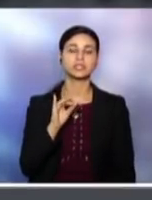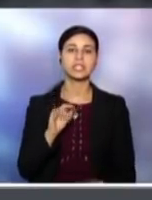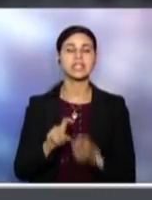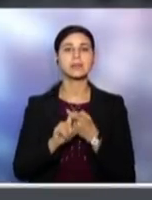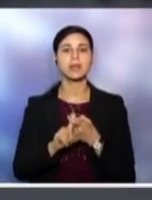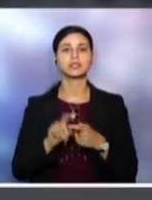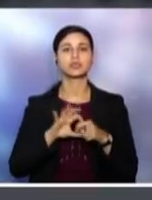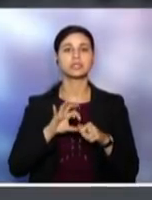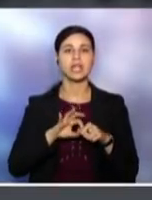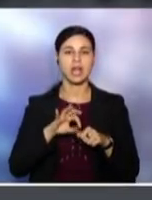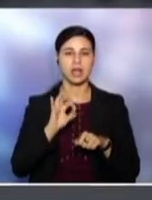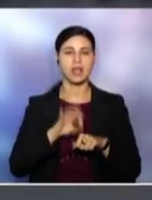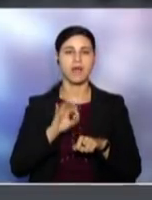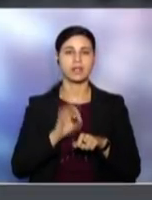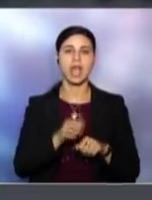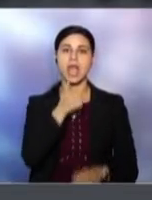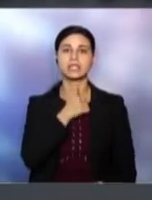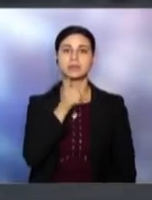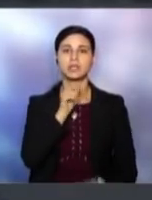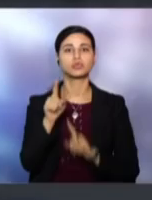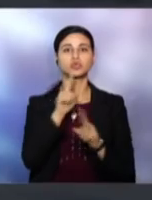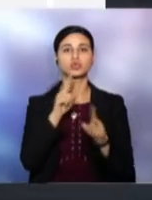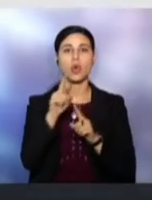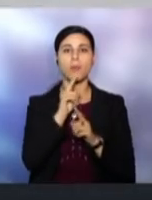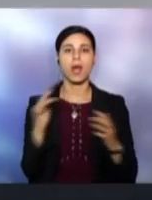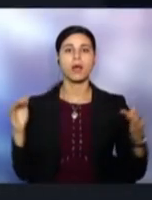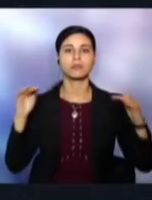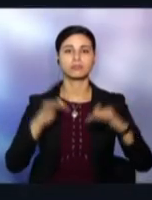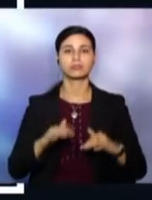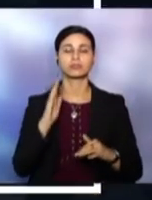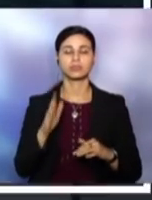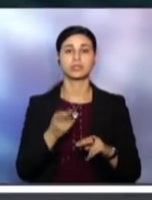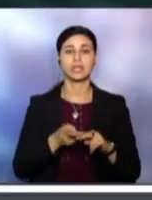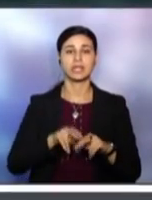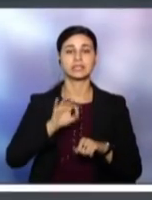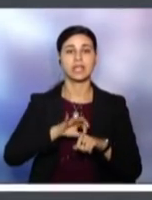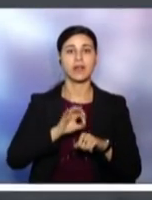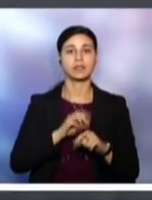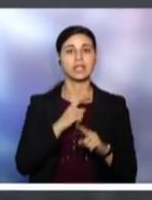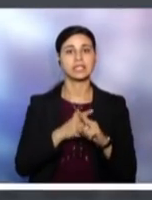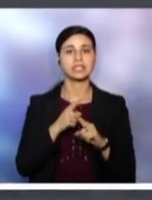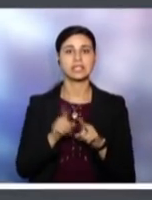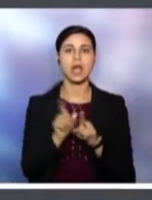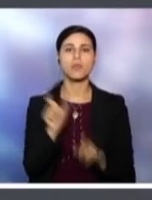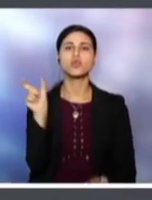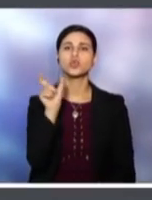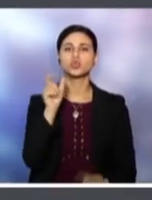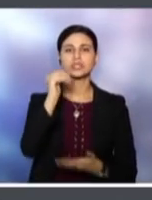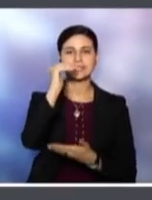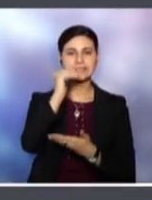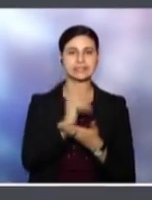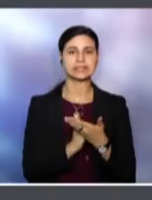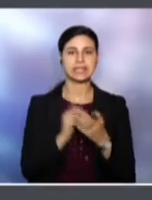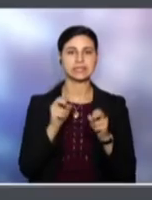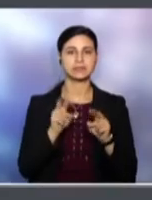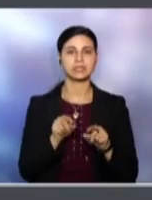ინფექციური დაავადებების ექსპერტების ხდომა მოიწვია. სხდომაზე დაავადება X-ი ეგრეთ წოდებულ ლურჯ სიაში შეიტანეს.